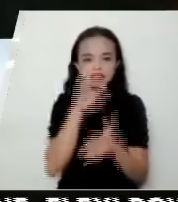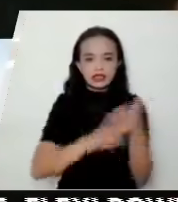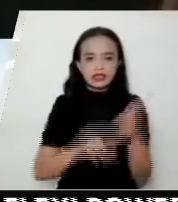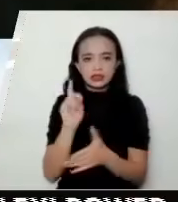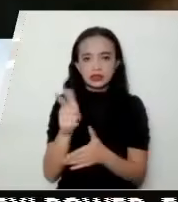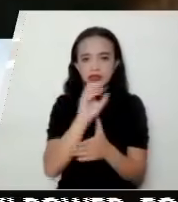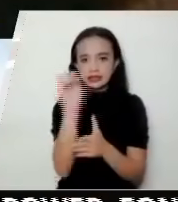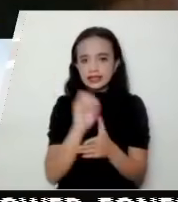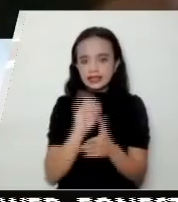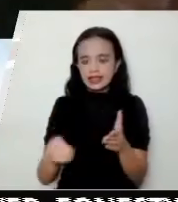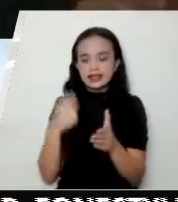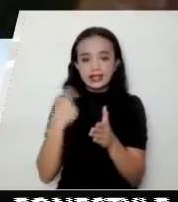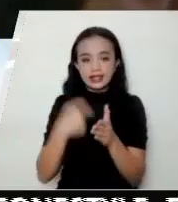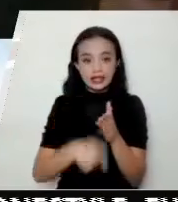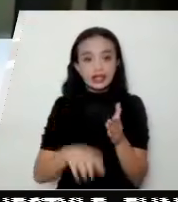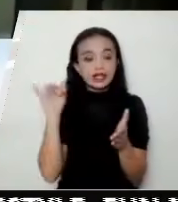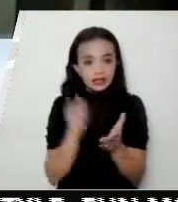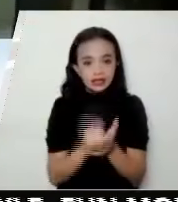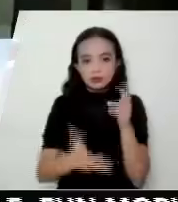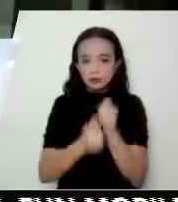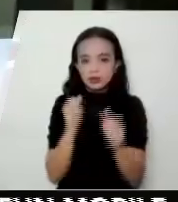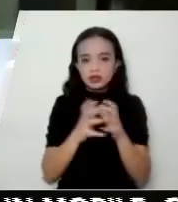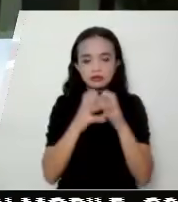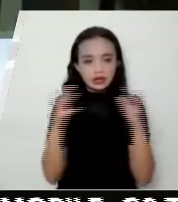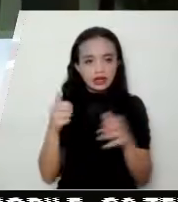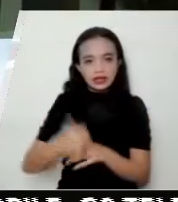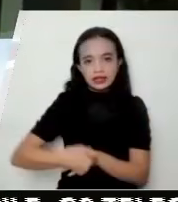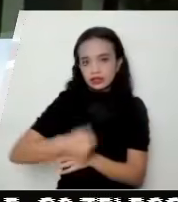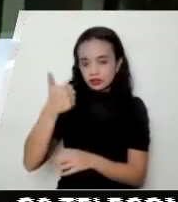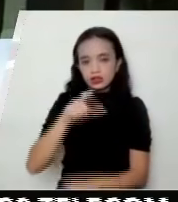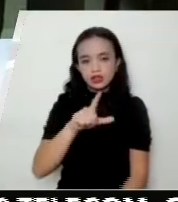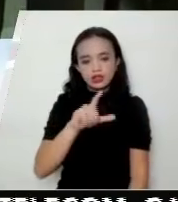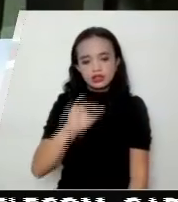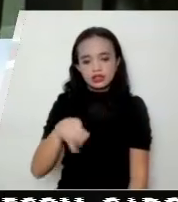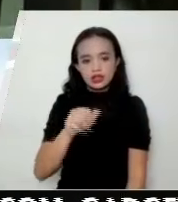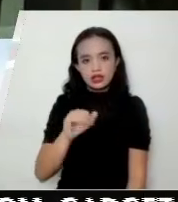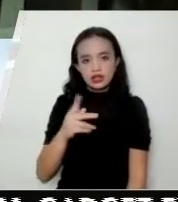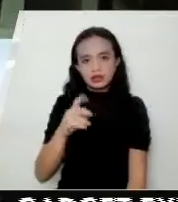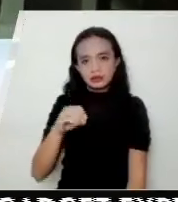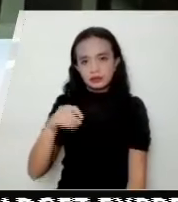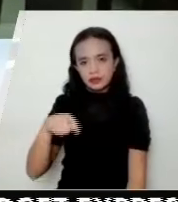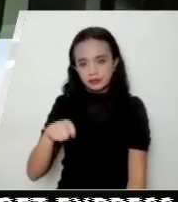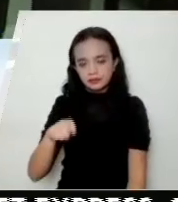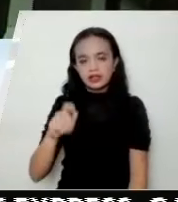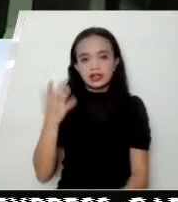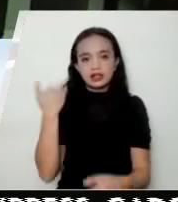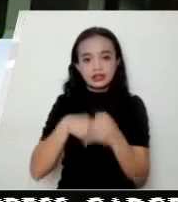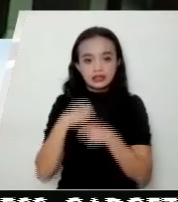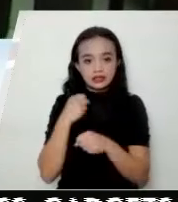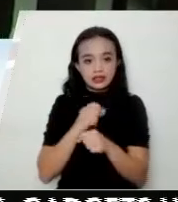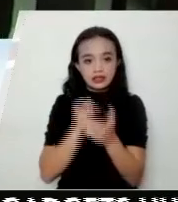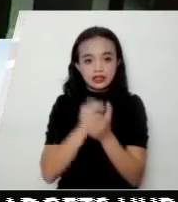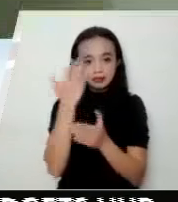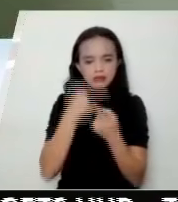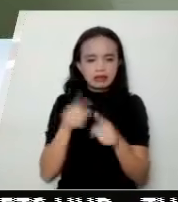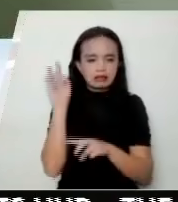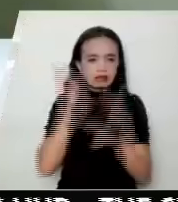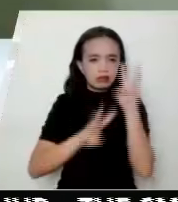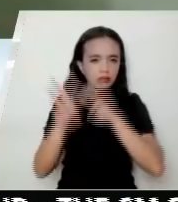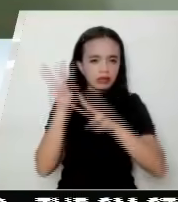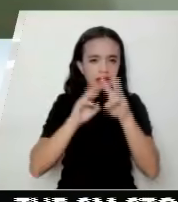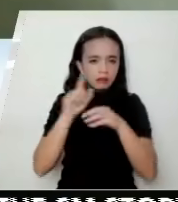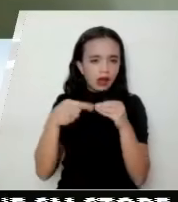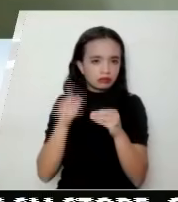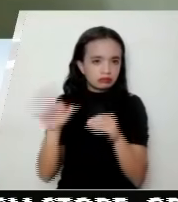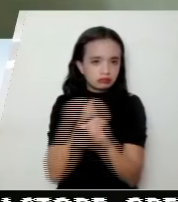ang pinakamalaking Lotto jackpot sa taong 2023. Kaya naman nag-aalala para sa seguridad niya ang nanalo.